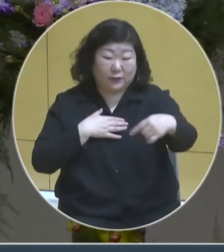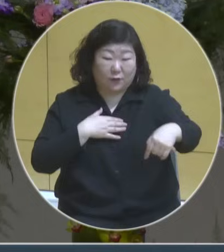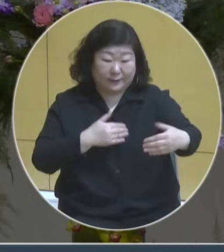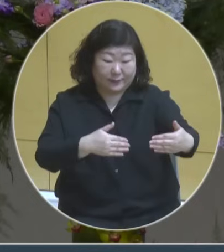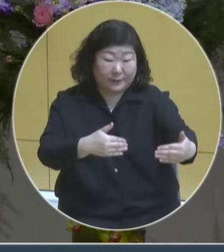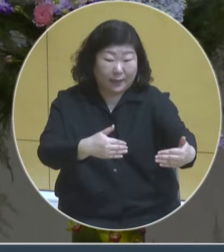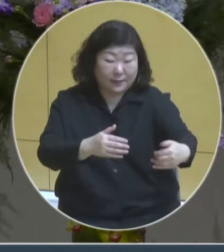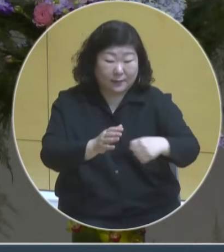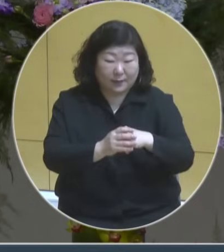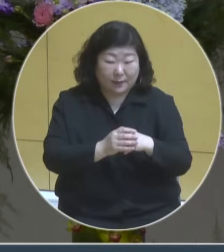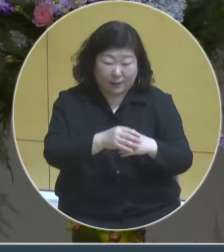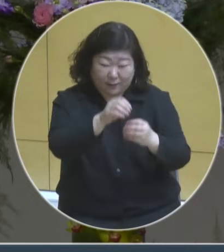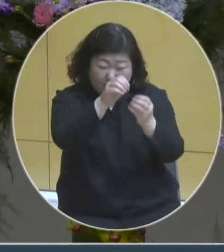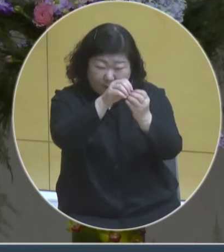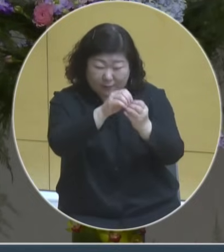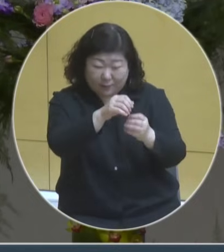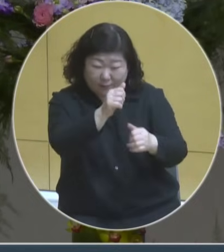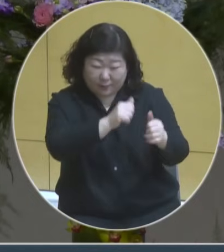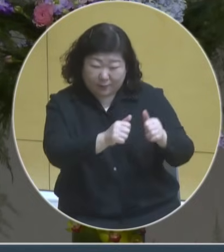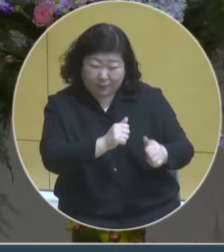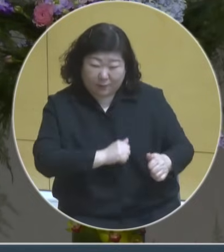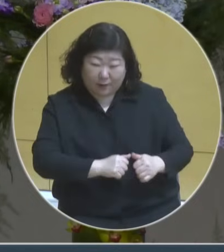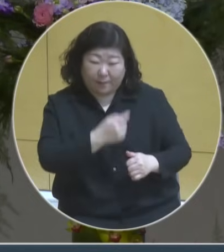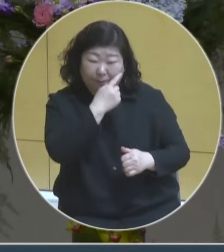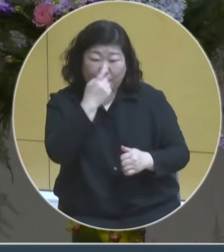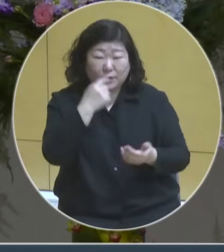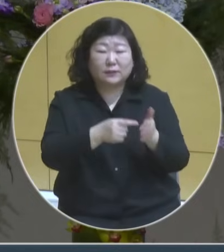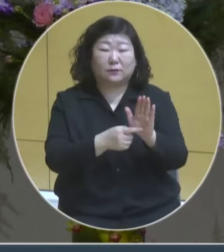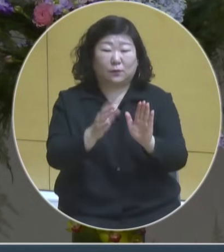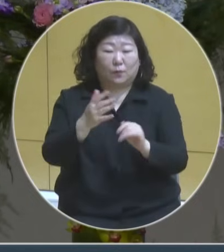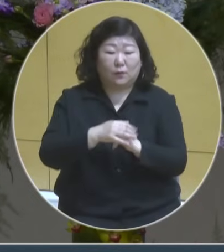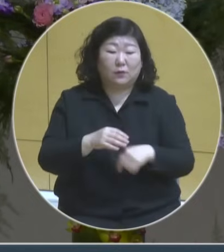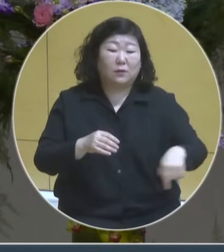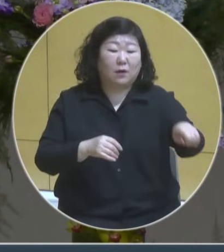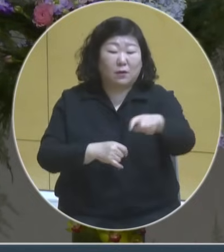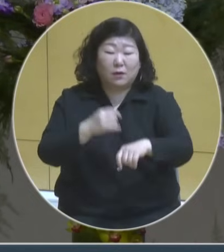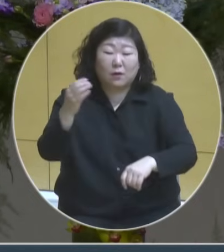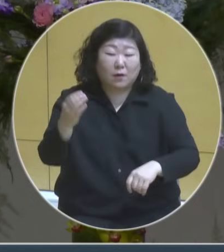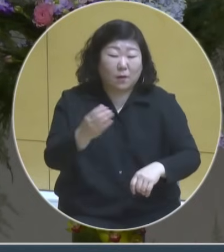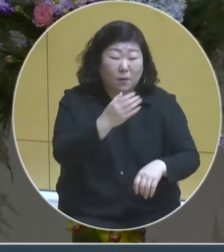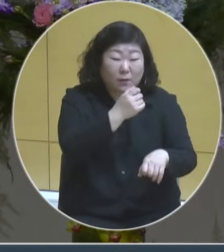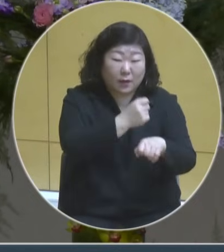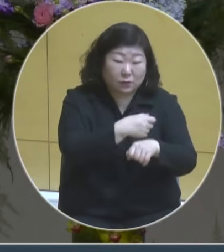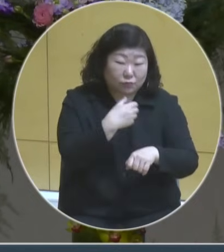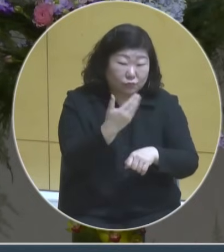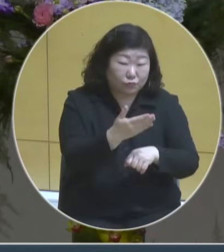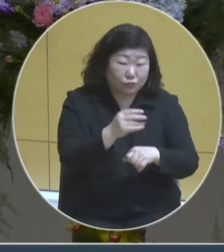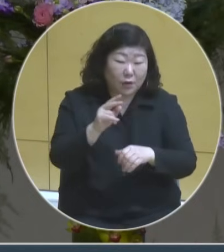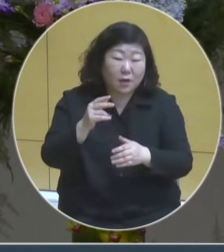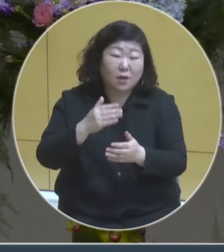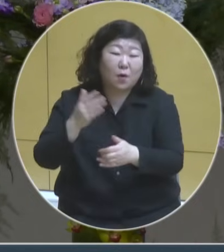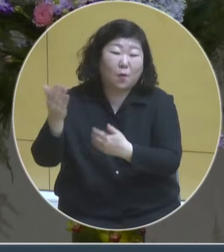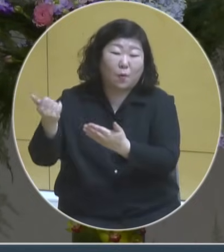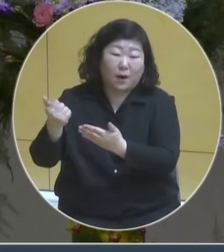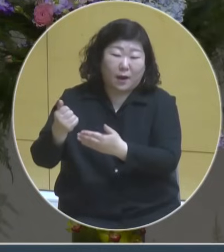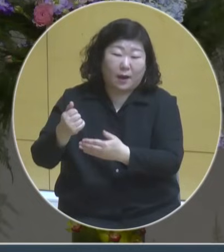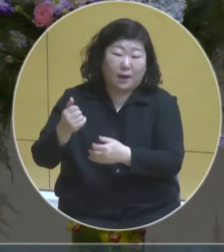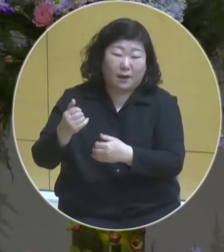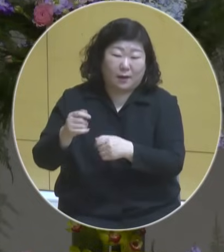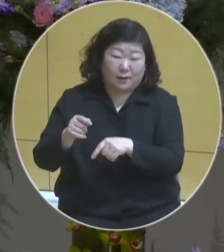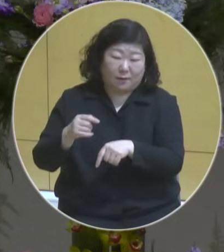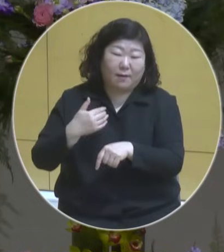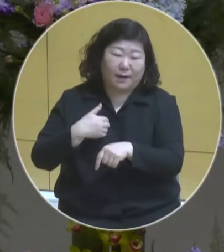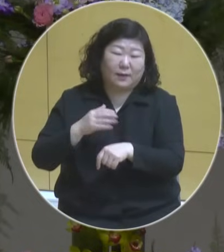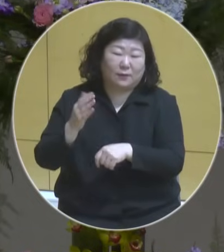대대의 표정이니이는 너희를 거룩하게 하는 여호와인 줄 너희가 알게 됨이라 하나님을